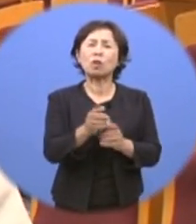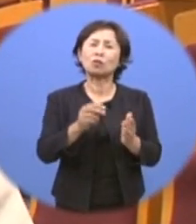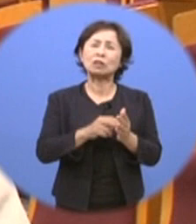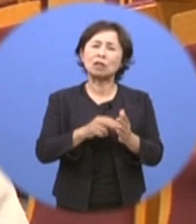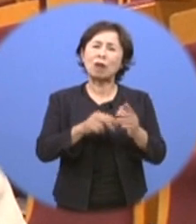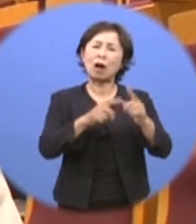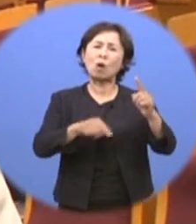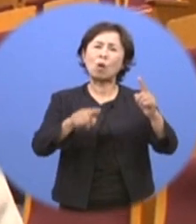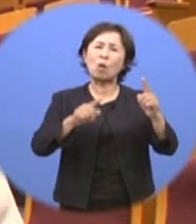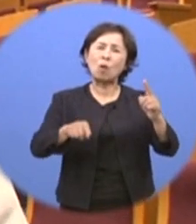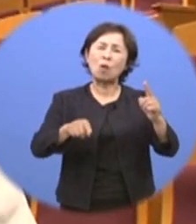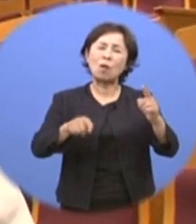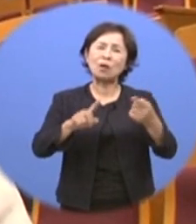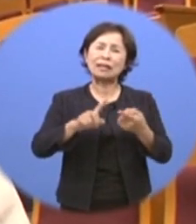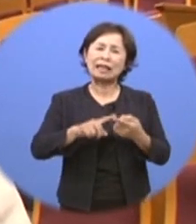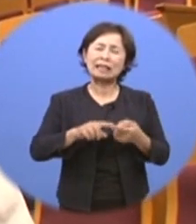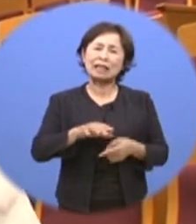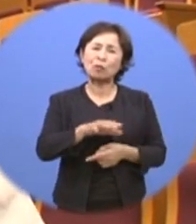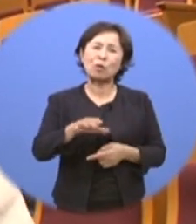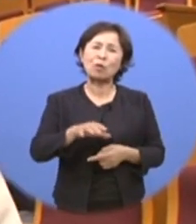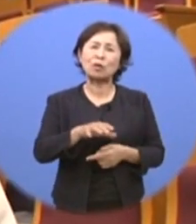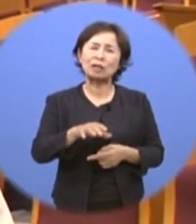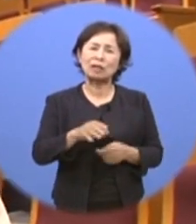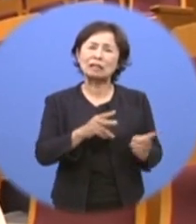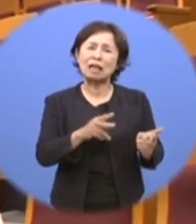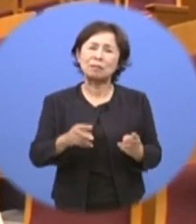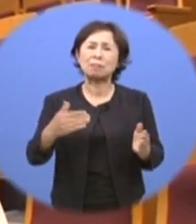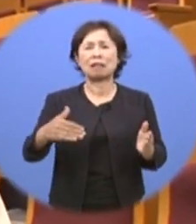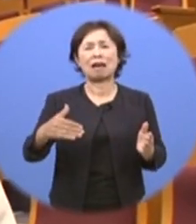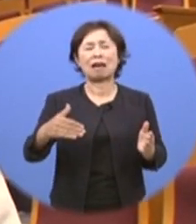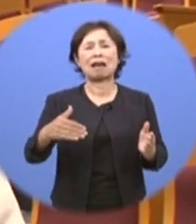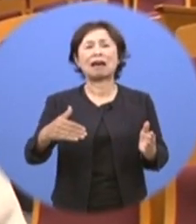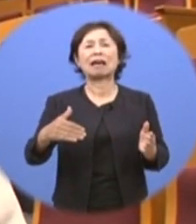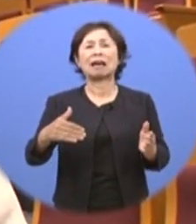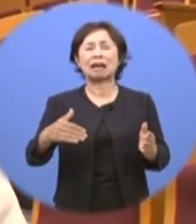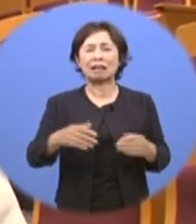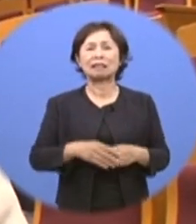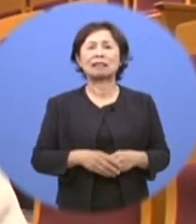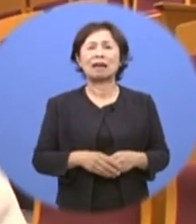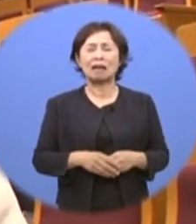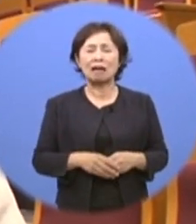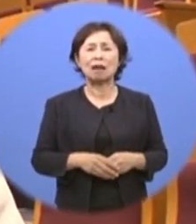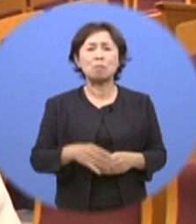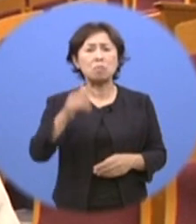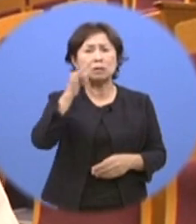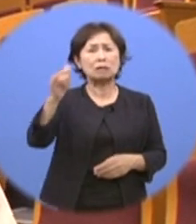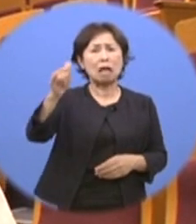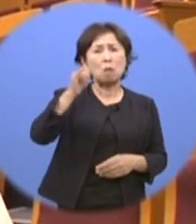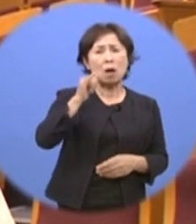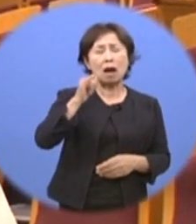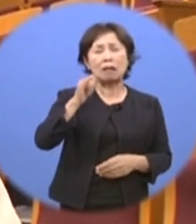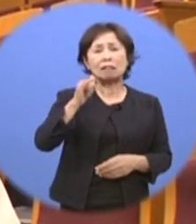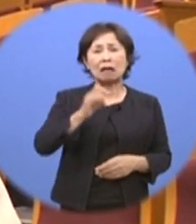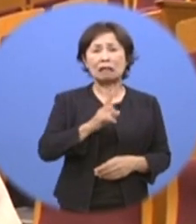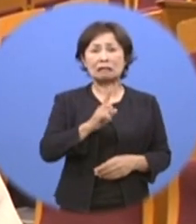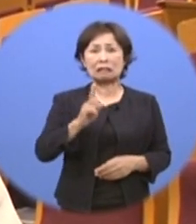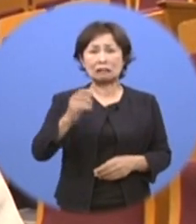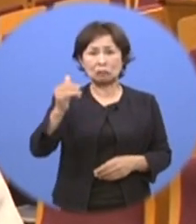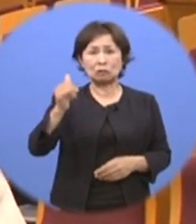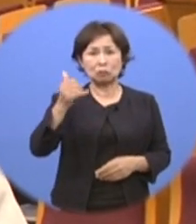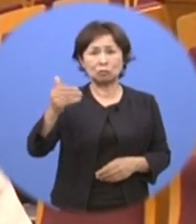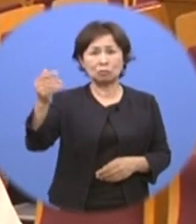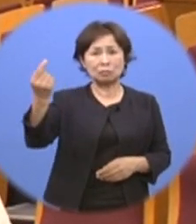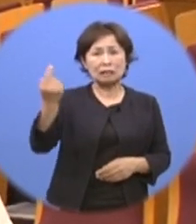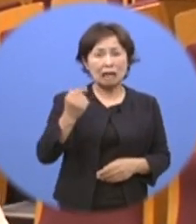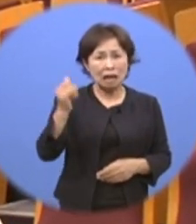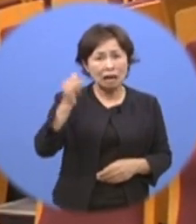なかなかまだ整備できてないので、やっぱりその要請があったらやっぱり処置をせざる